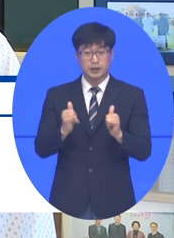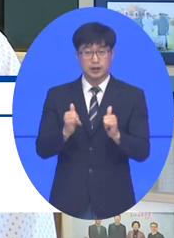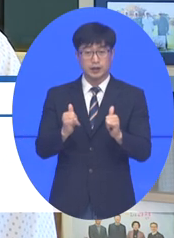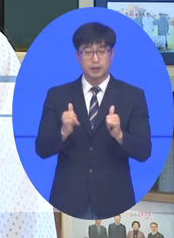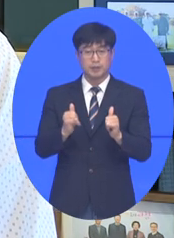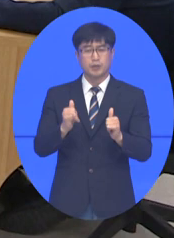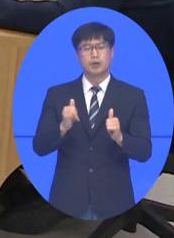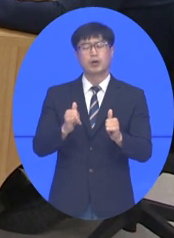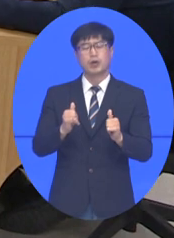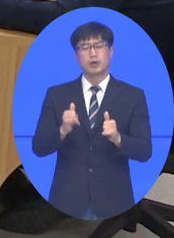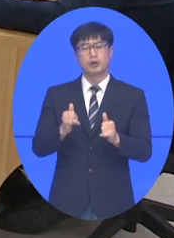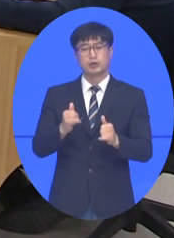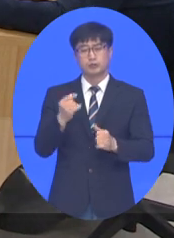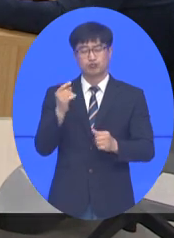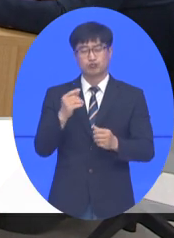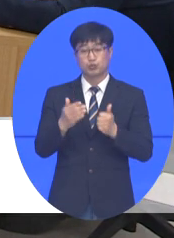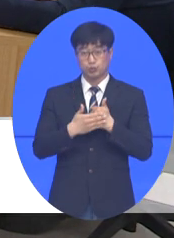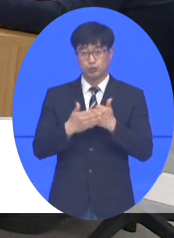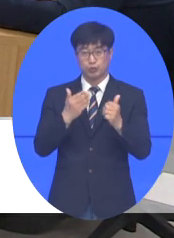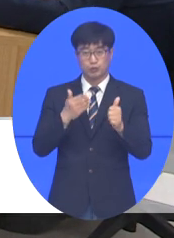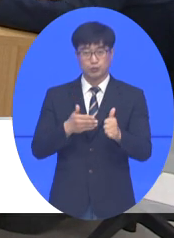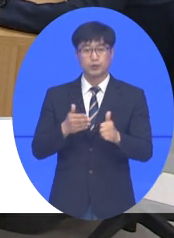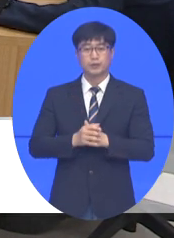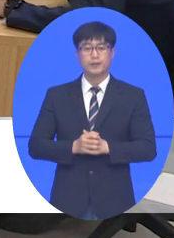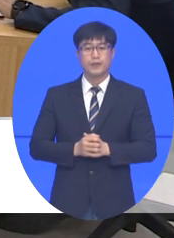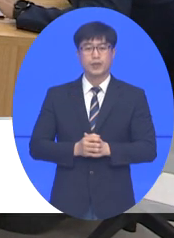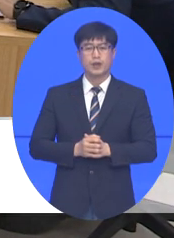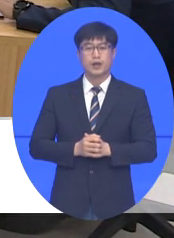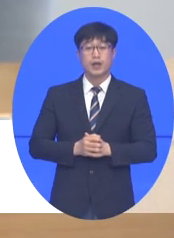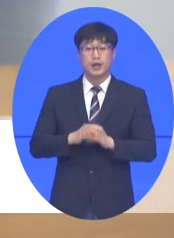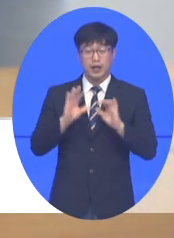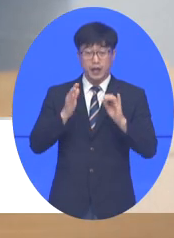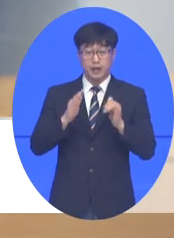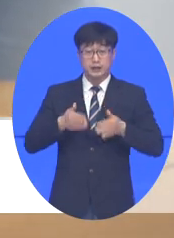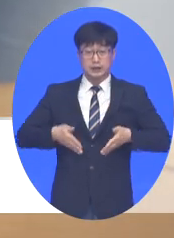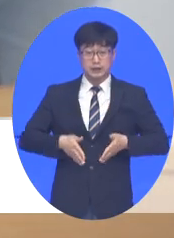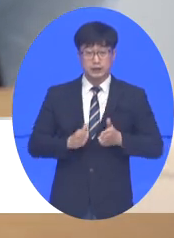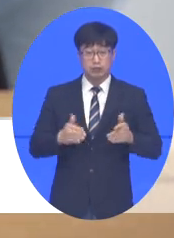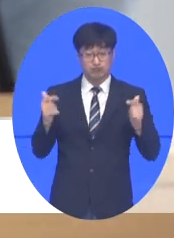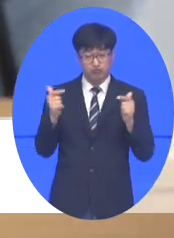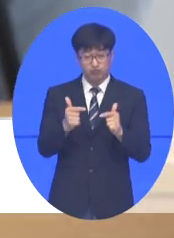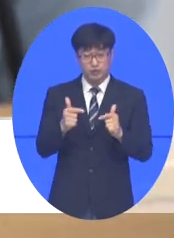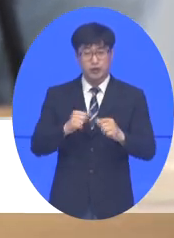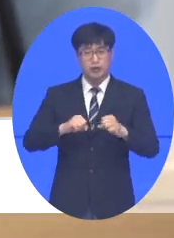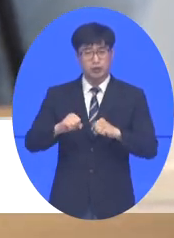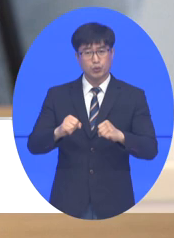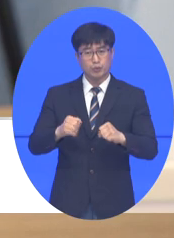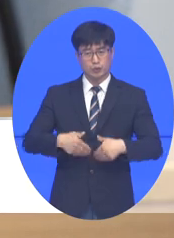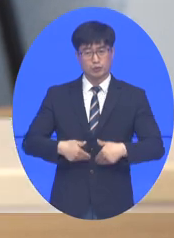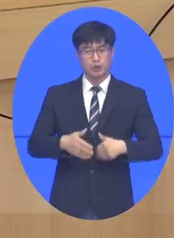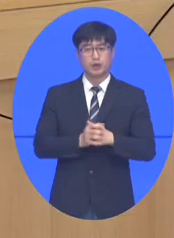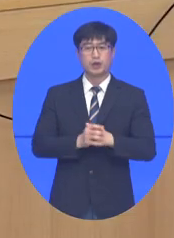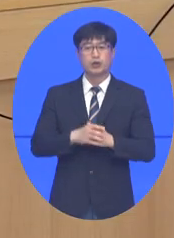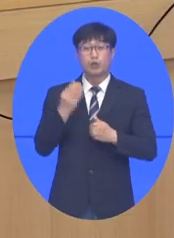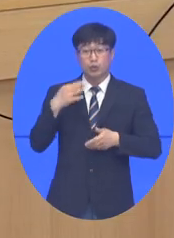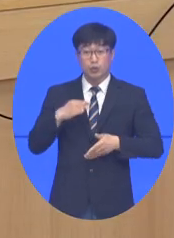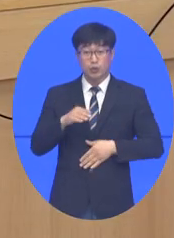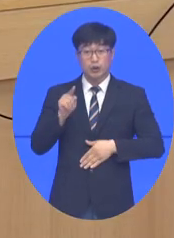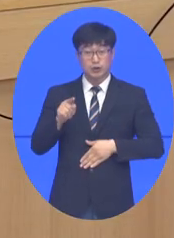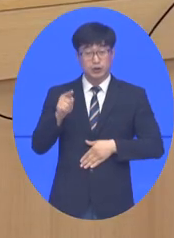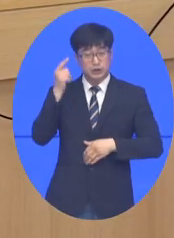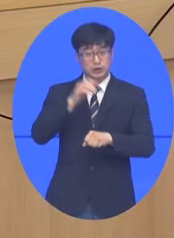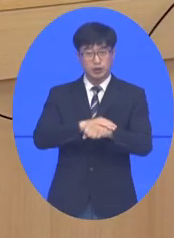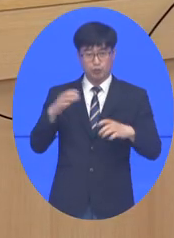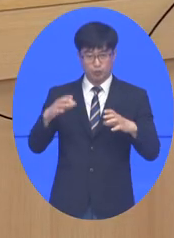같이 알아봐 주시면. 이렇듯 피부에 와닿는 저출생 대응책이 절실. 경기도가 이들과 함께 지혜를 모으는